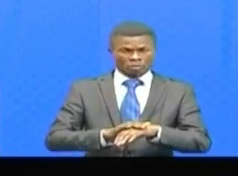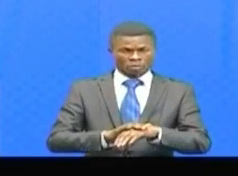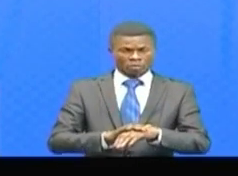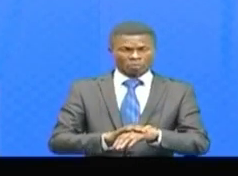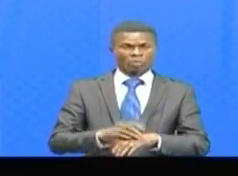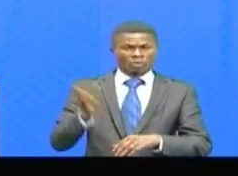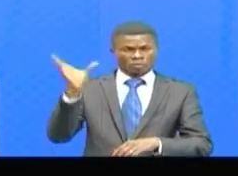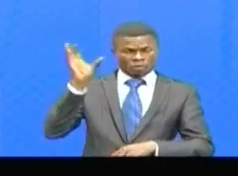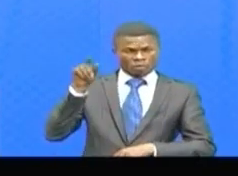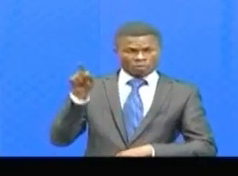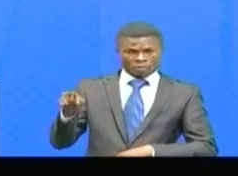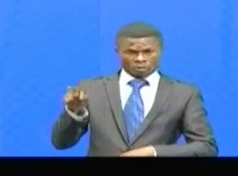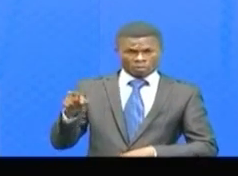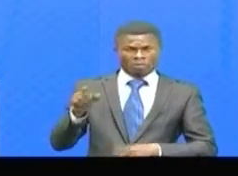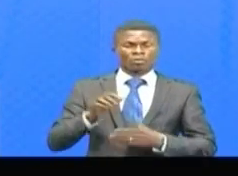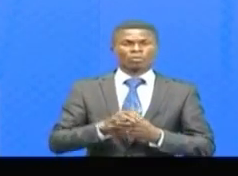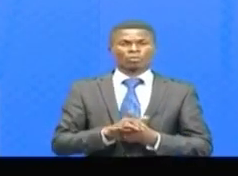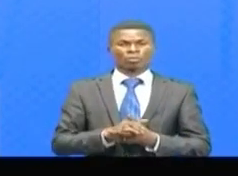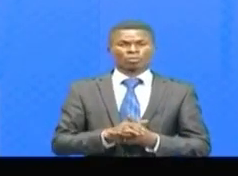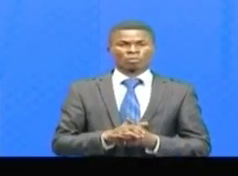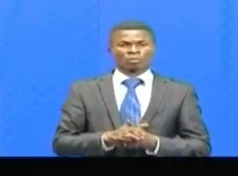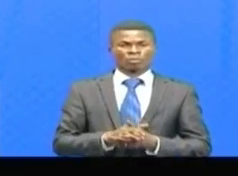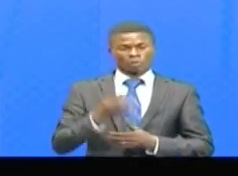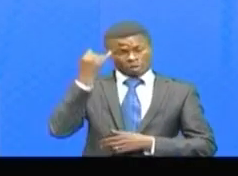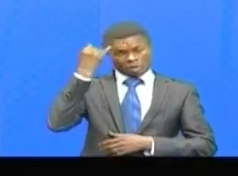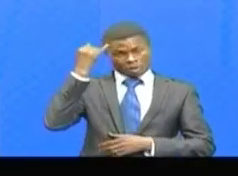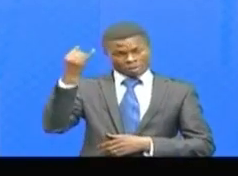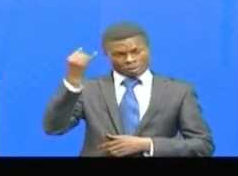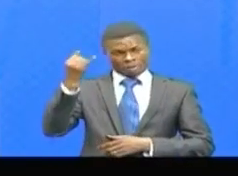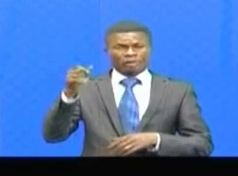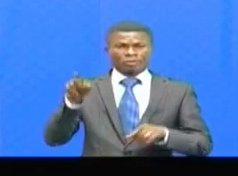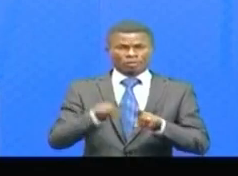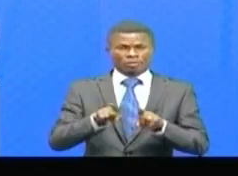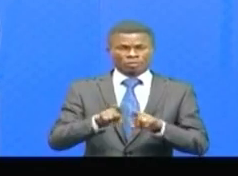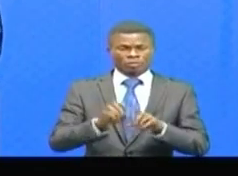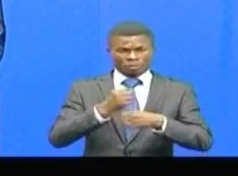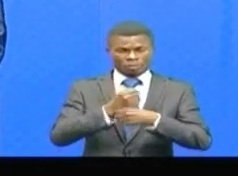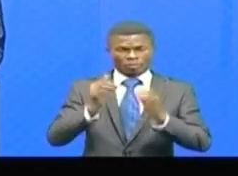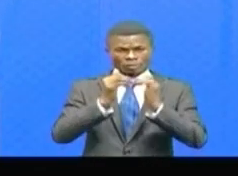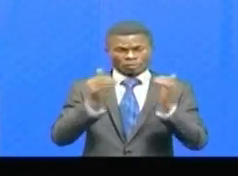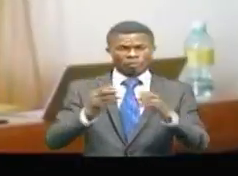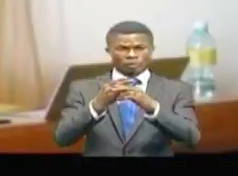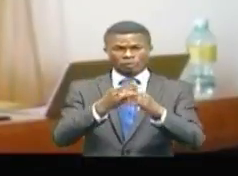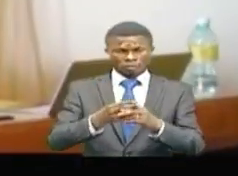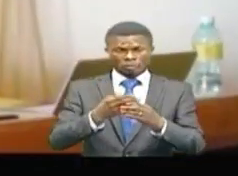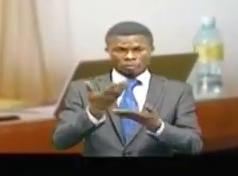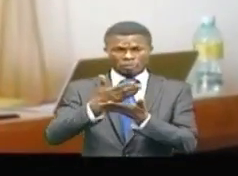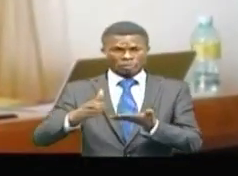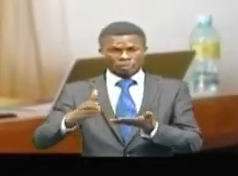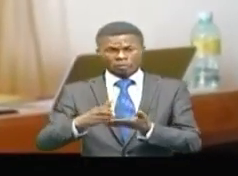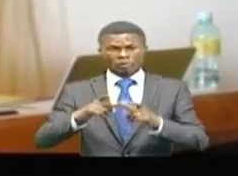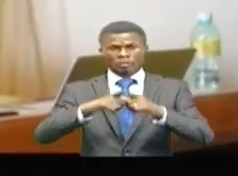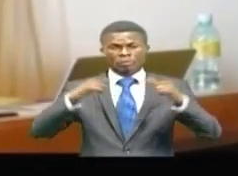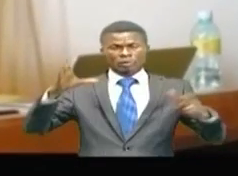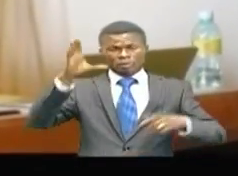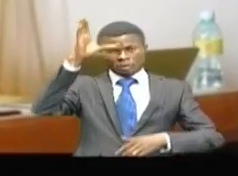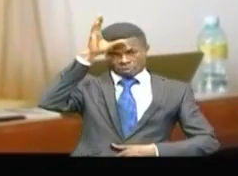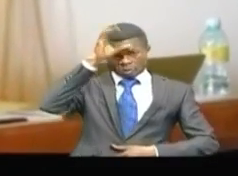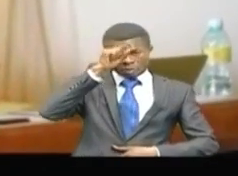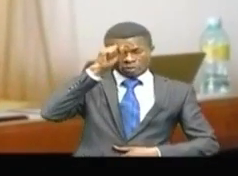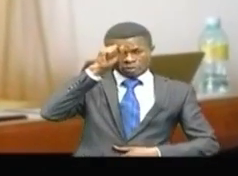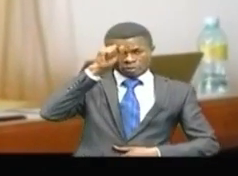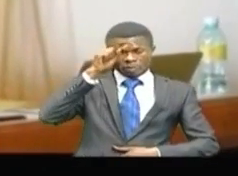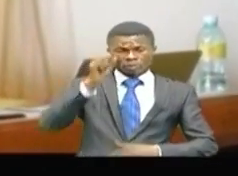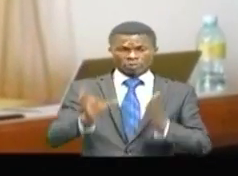Kwamout. Dans la perspective de restaurer la paix et la sécurité dans l'espace Grand Bandundu,